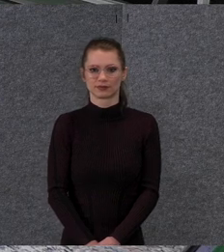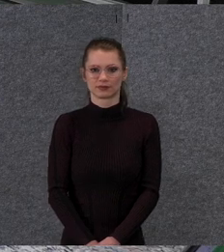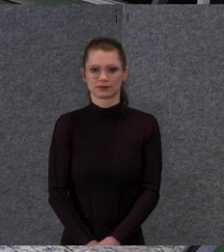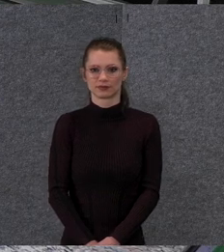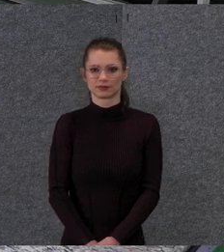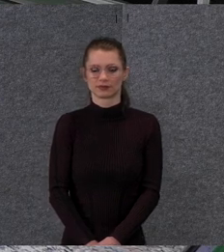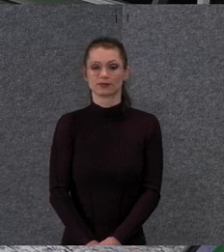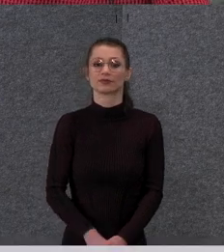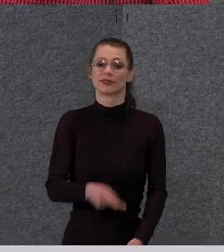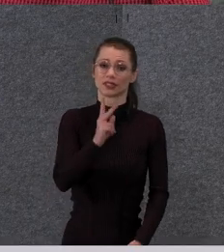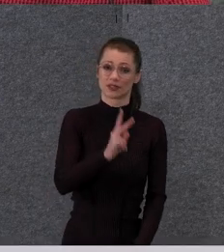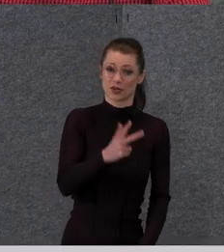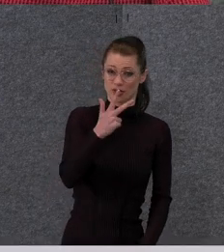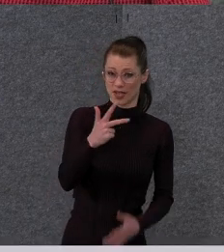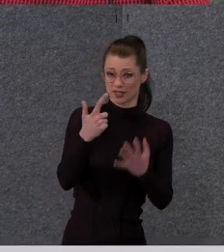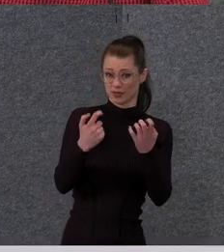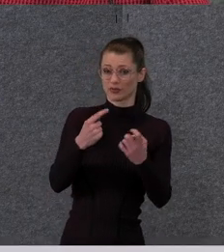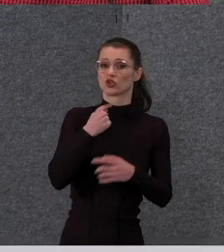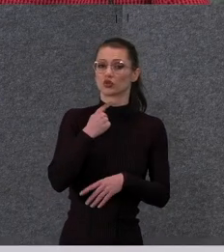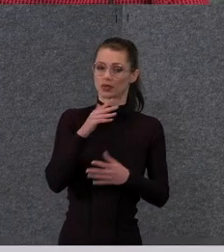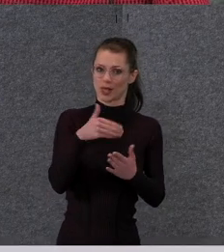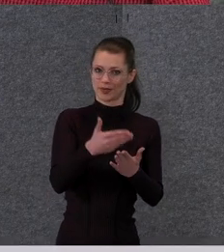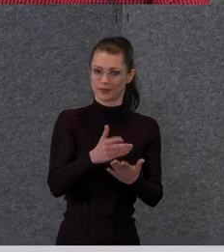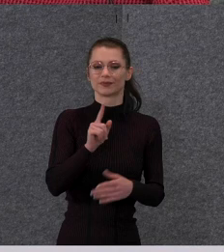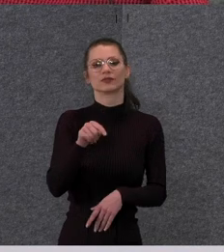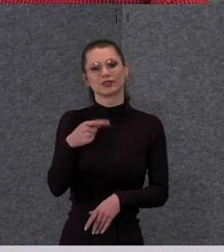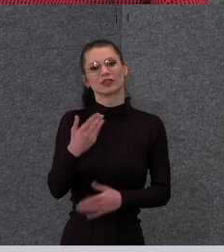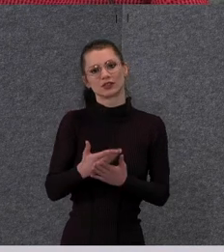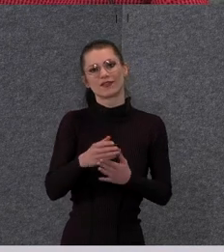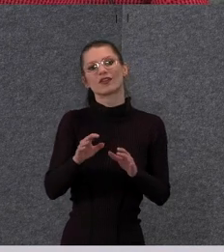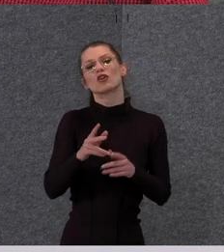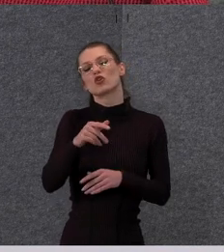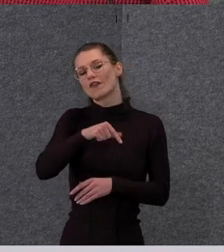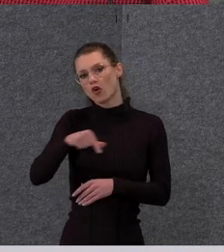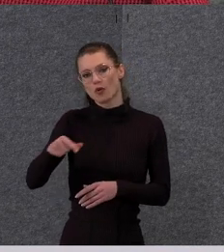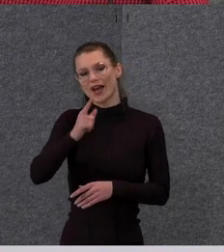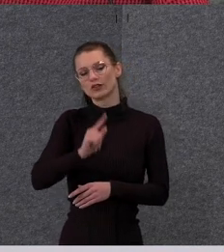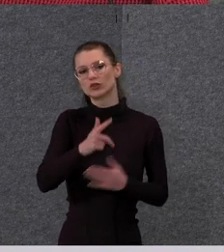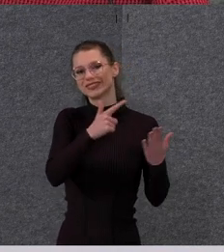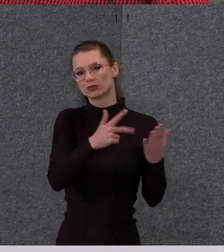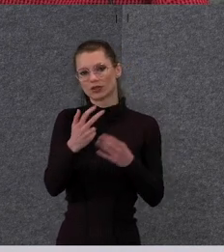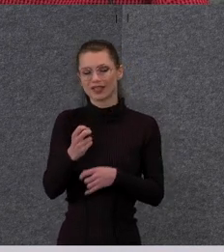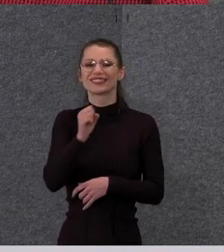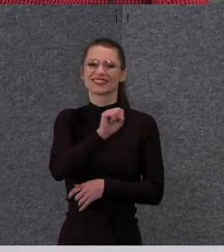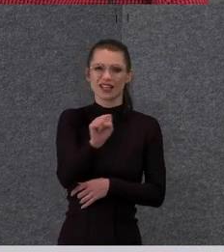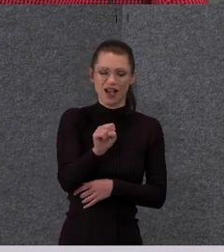Es wurden 273 Stimmen abgegeben. Das Quorum liegt daher bei 137. Auf Sarah